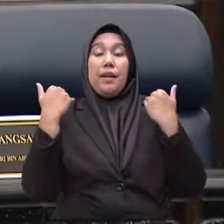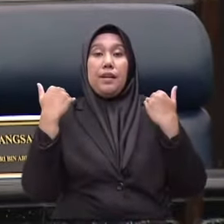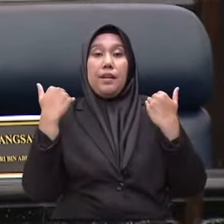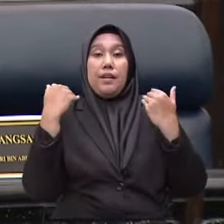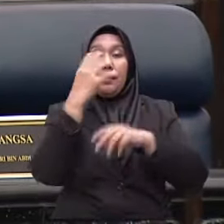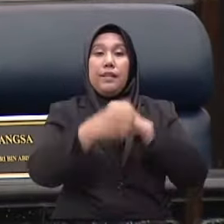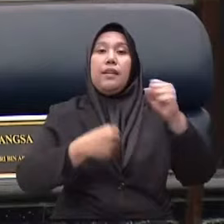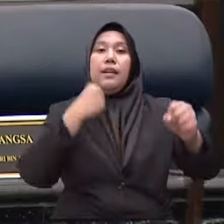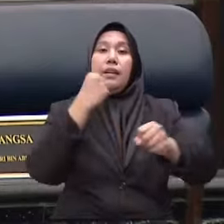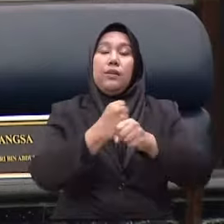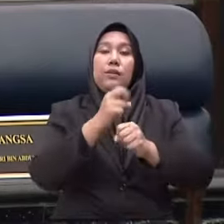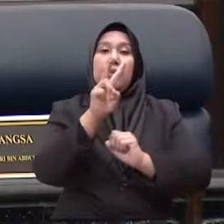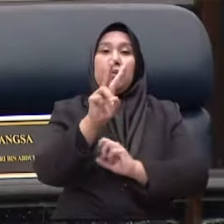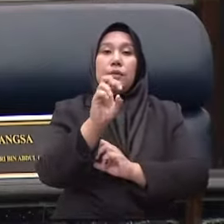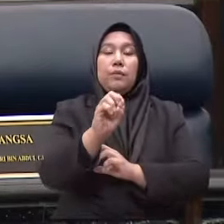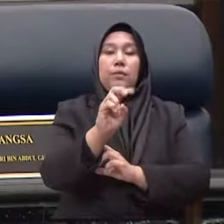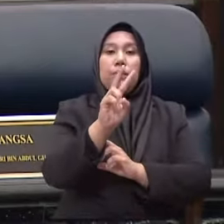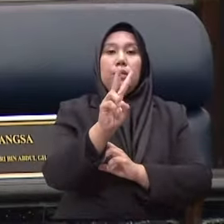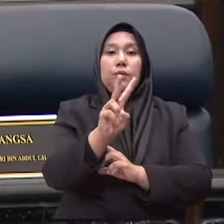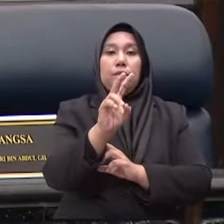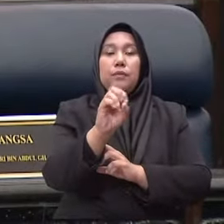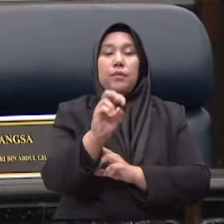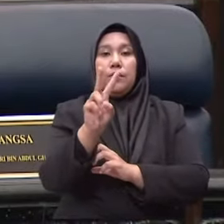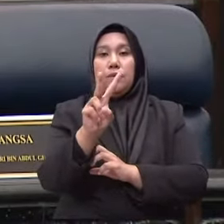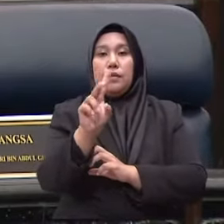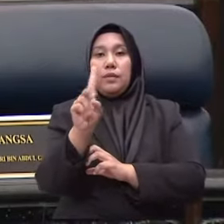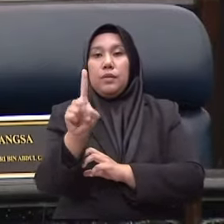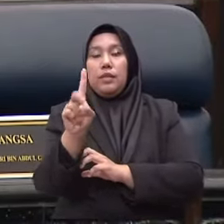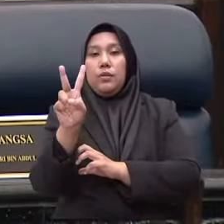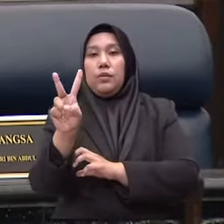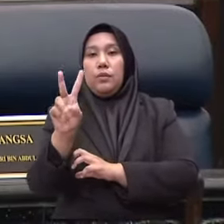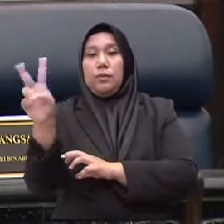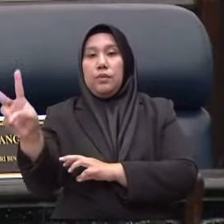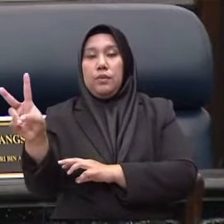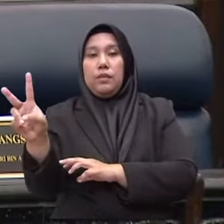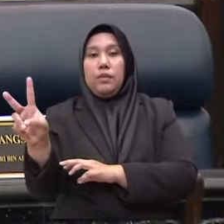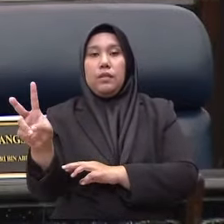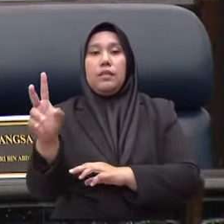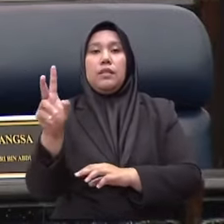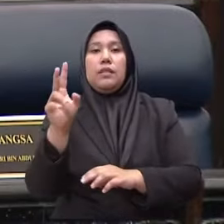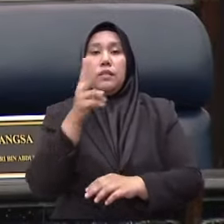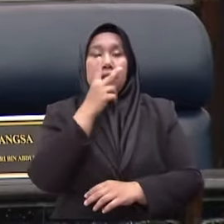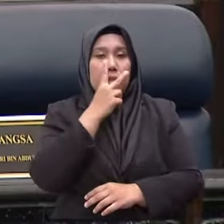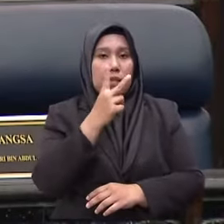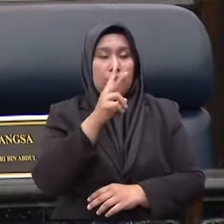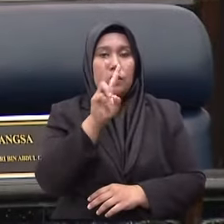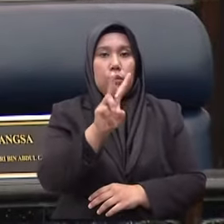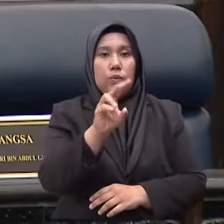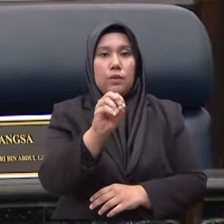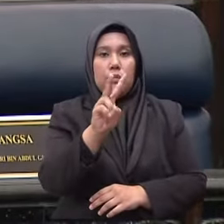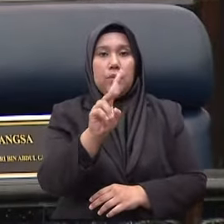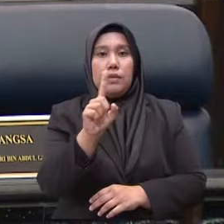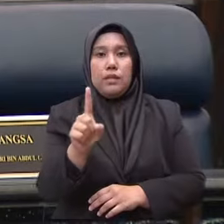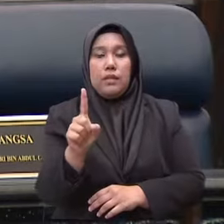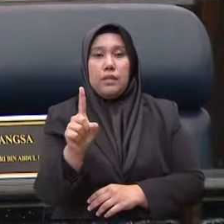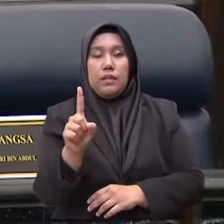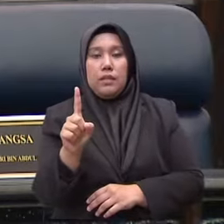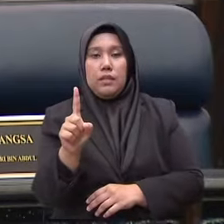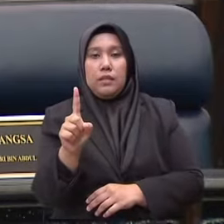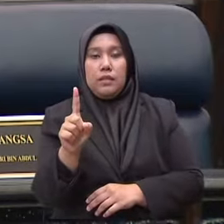pada tahun 2020 2021 2022 Saya nak sebut si 2021 kadar